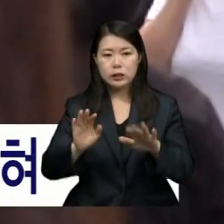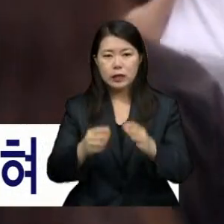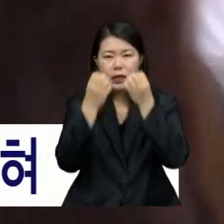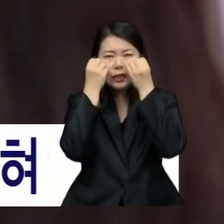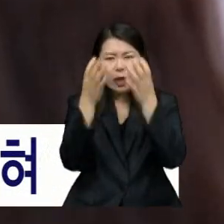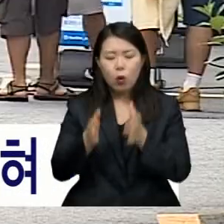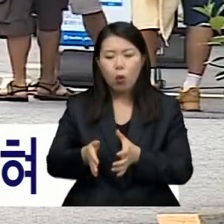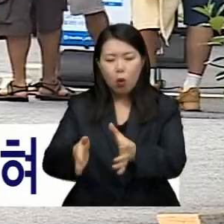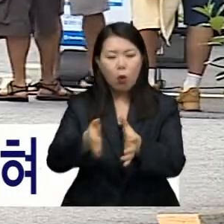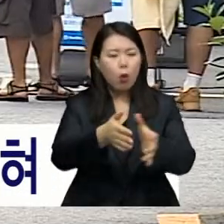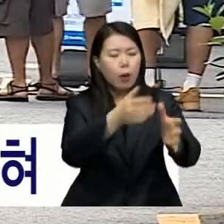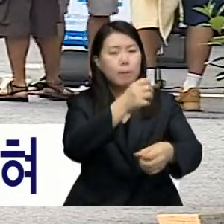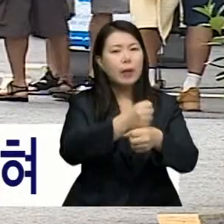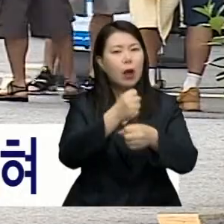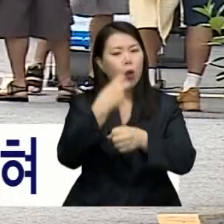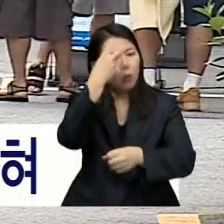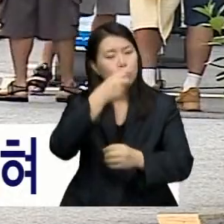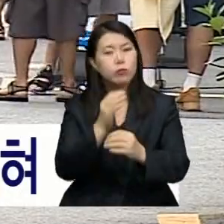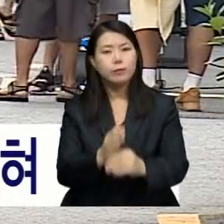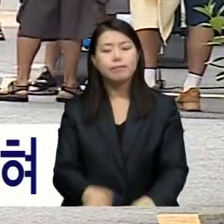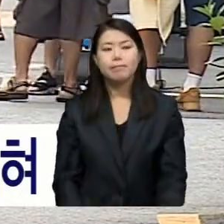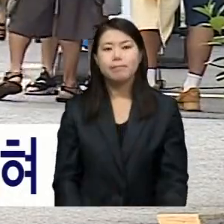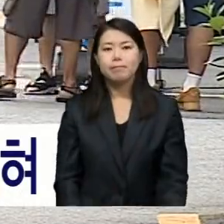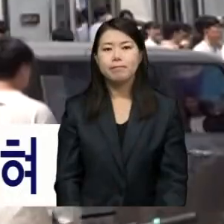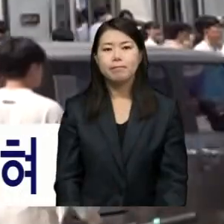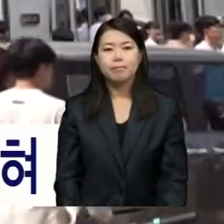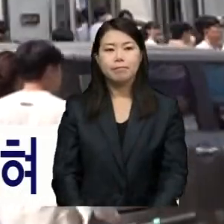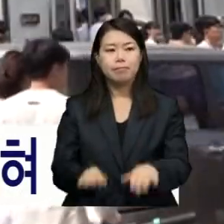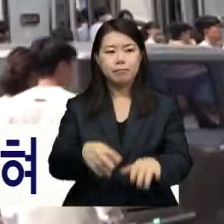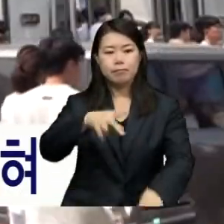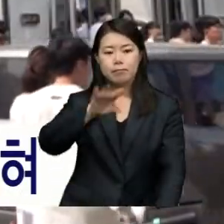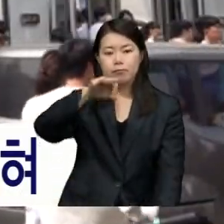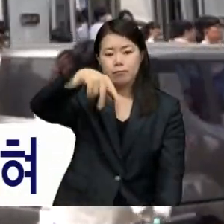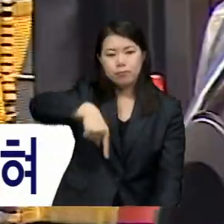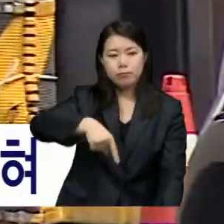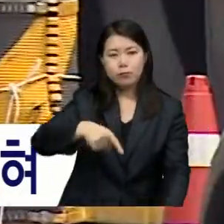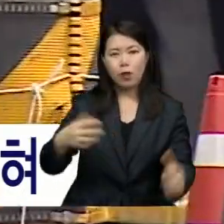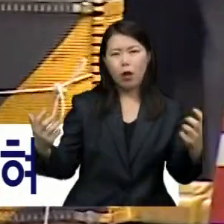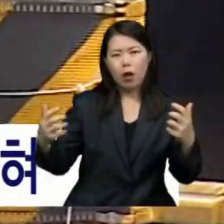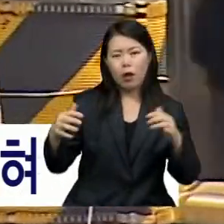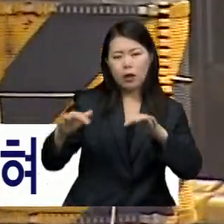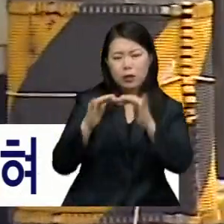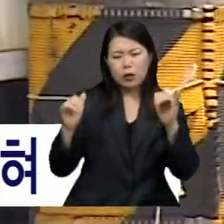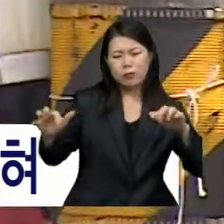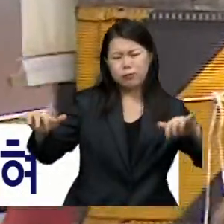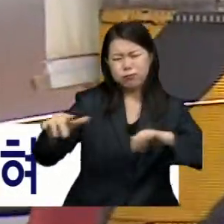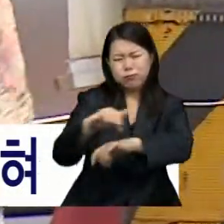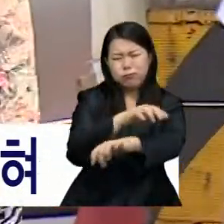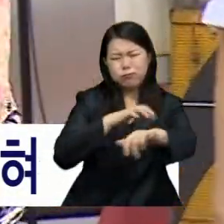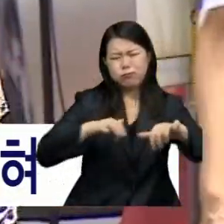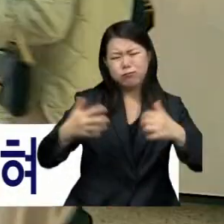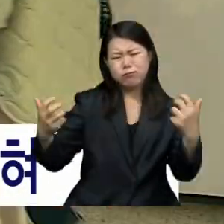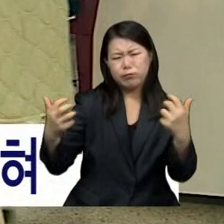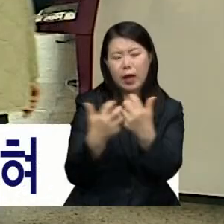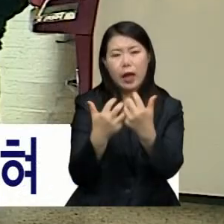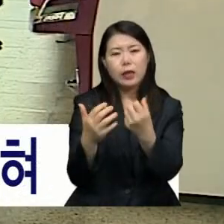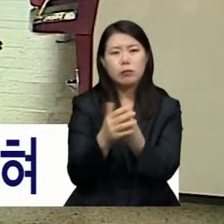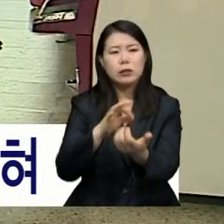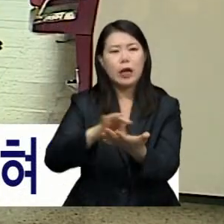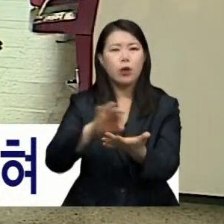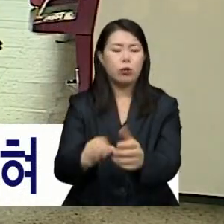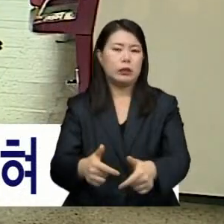것으로 알려졌습니다 성동구에 따르면 성수동 1대리 찾는 유동인구가 급증하면서 성수역 이용객이